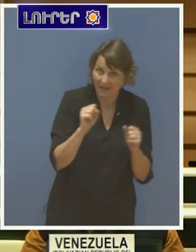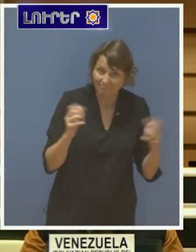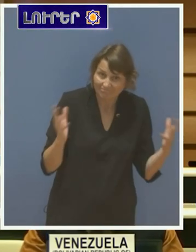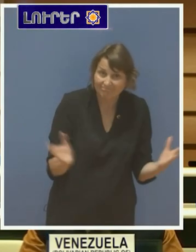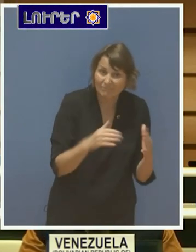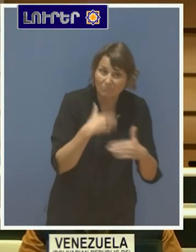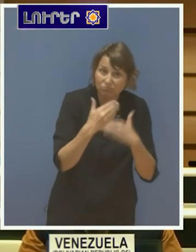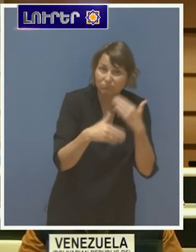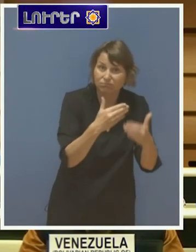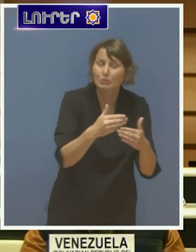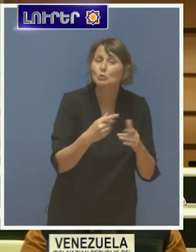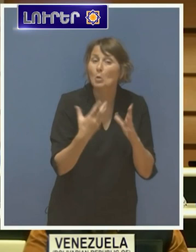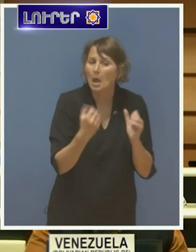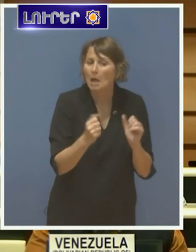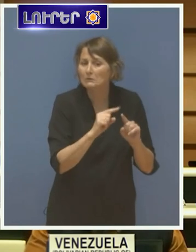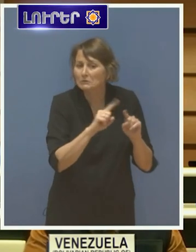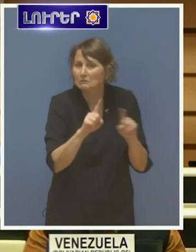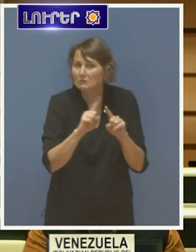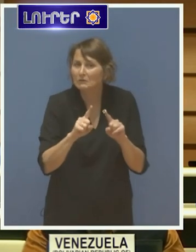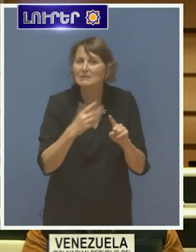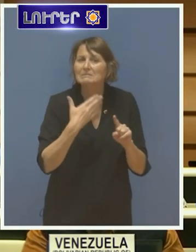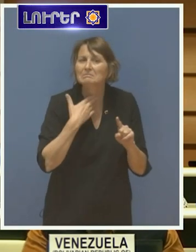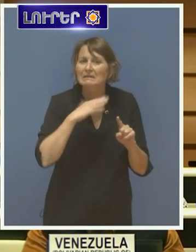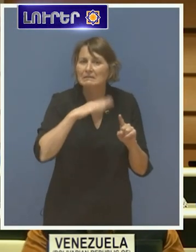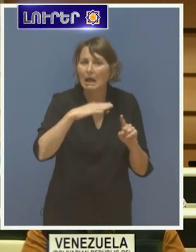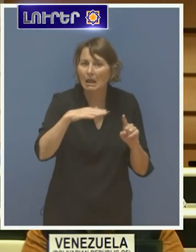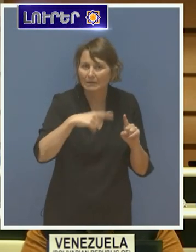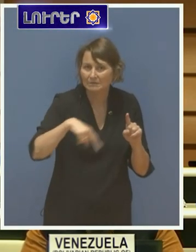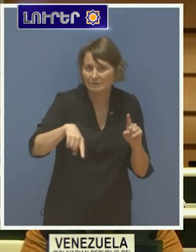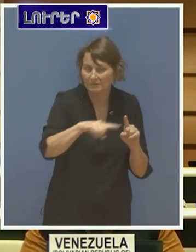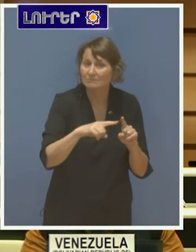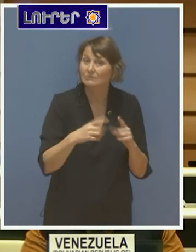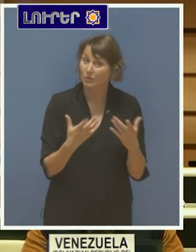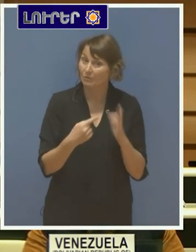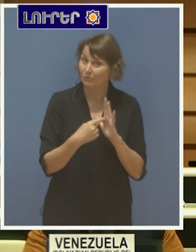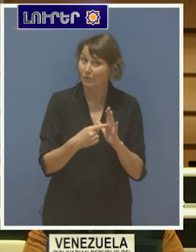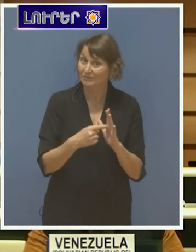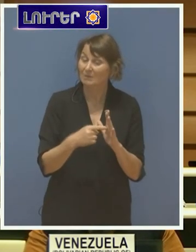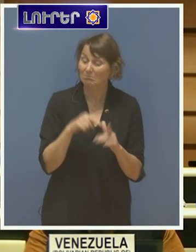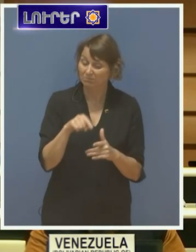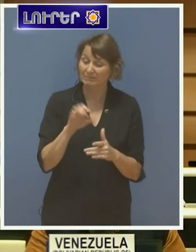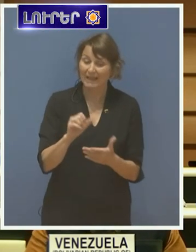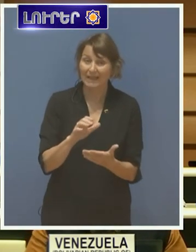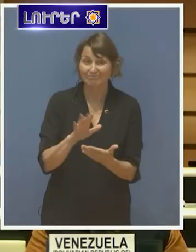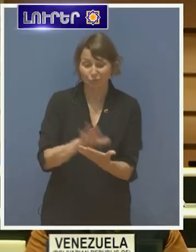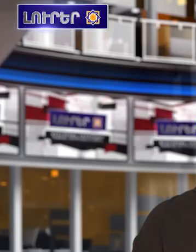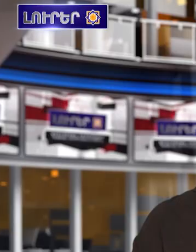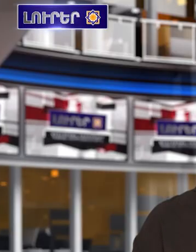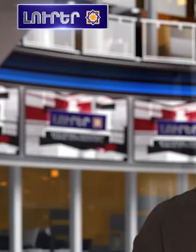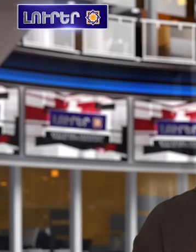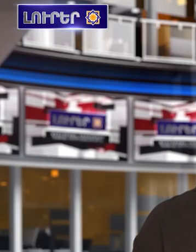ազգերու կազմակերպության փնիկ ժողովուրդների իրավունքների մասին հռչակագիրը, որը թարգման վեր է հայերեն։ Շնորհակալություն ուշադրության